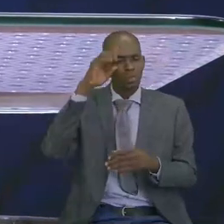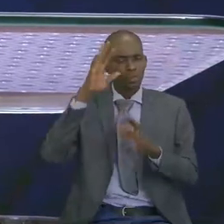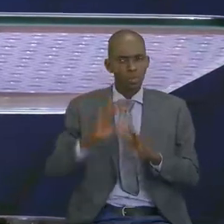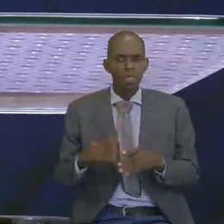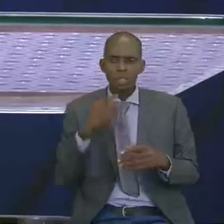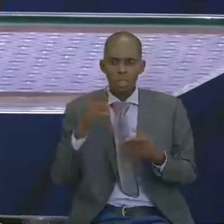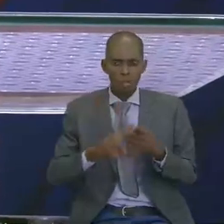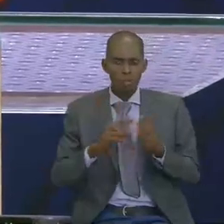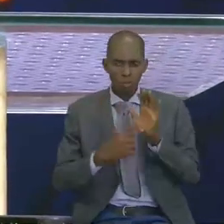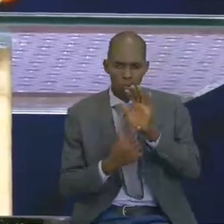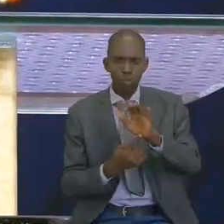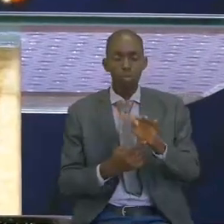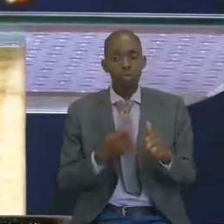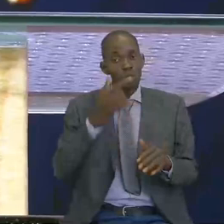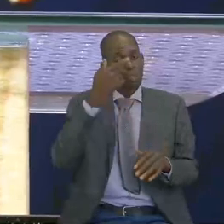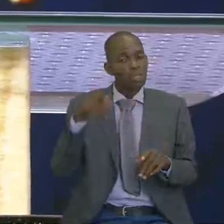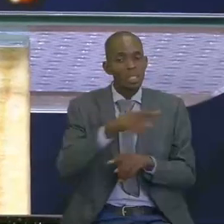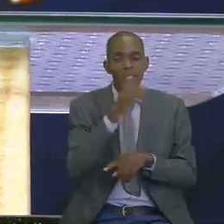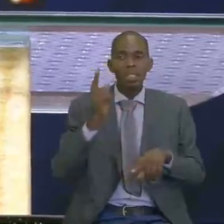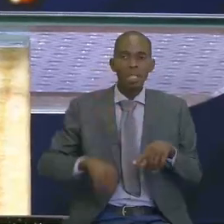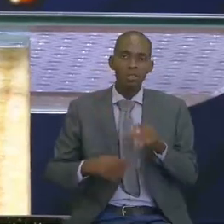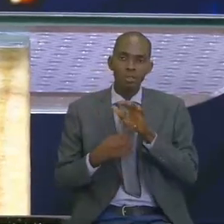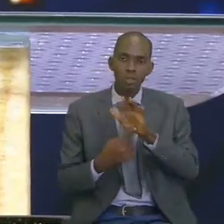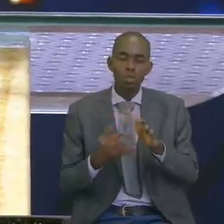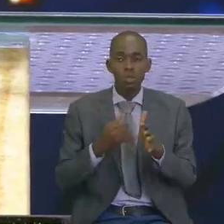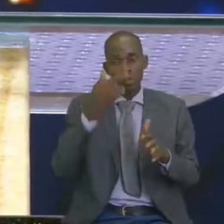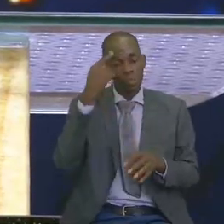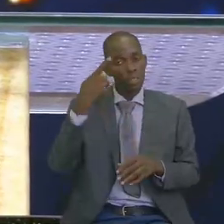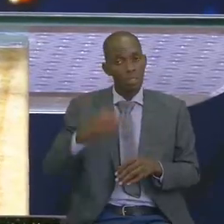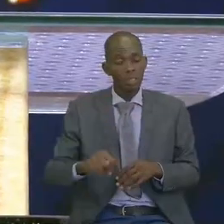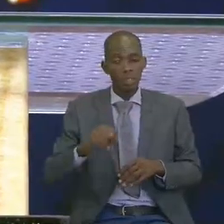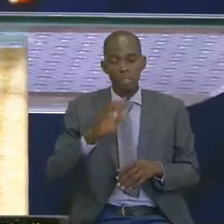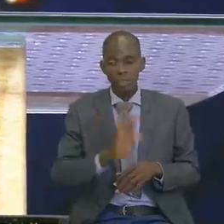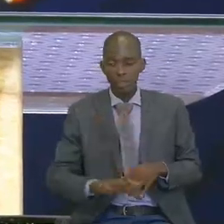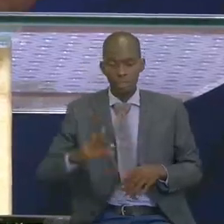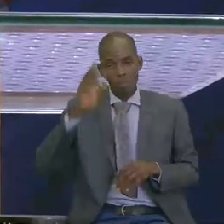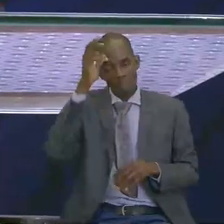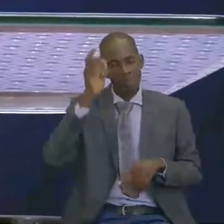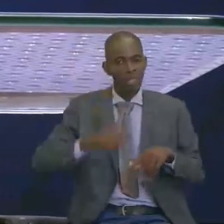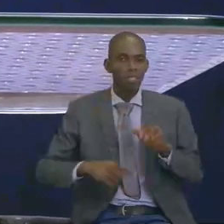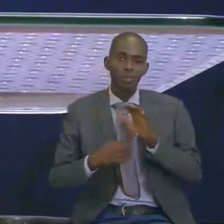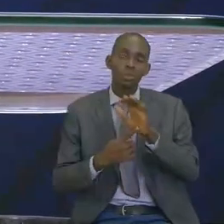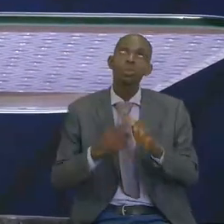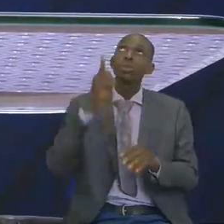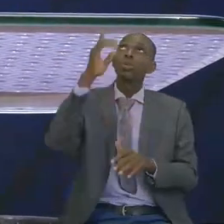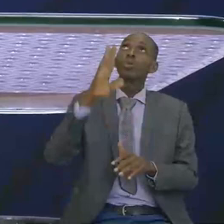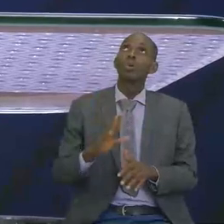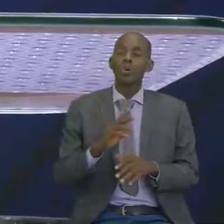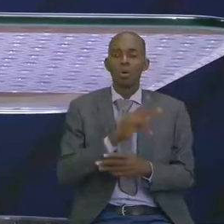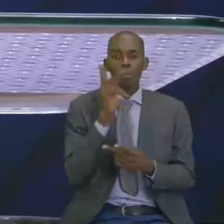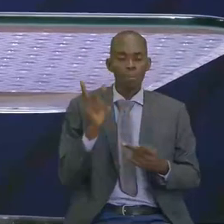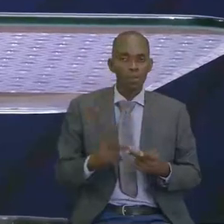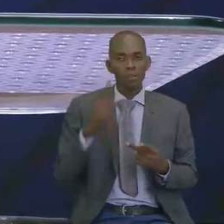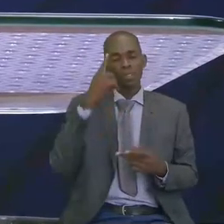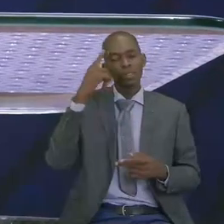que l'enfant du diable ne peut pas interpréter la révélation du Dieu Tout-Puissant. Donc, Daniel a dit, « Et celui